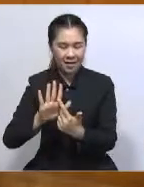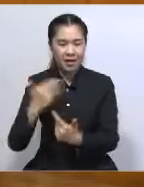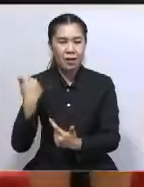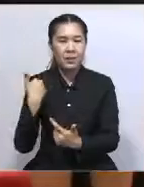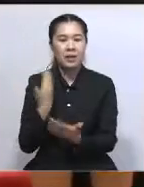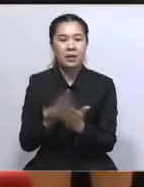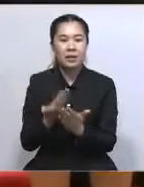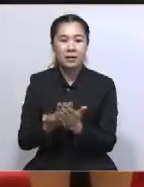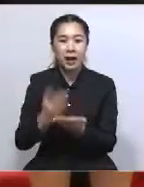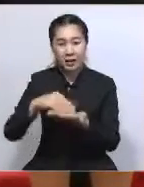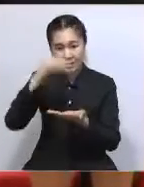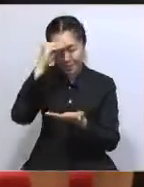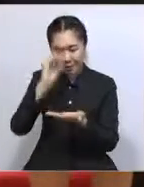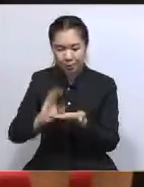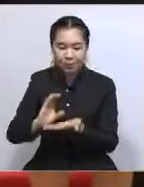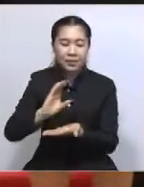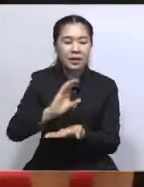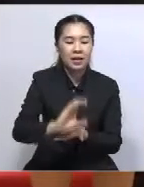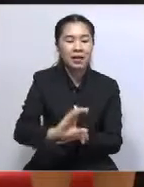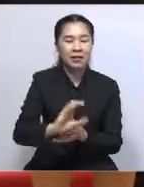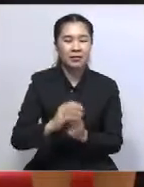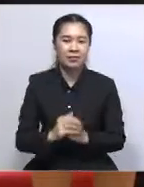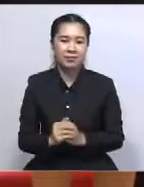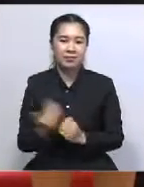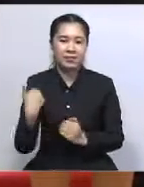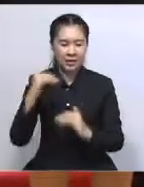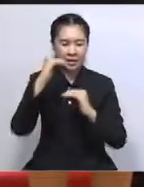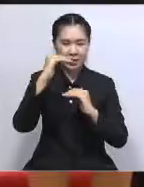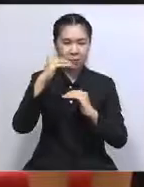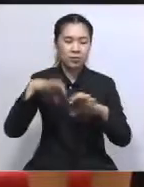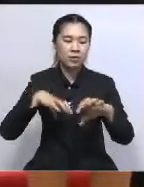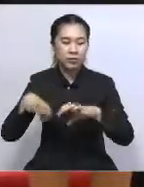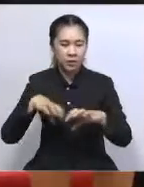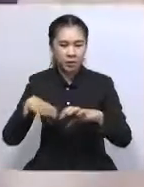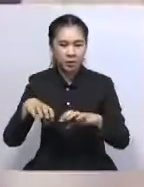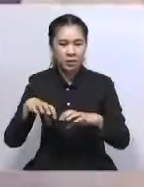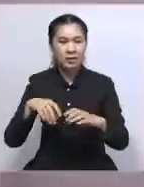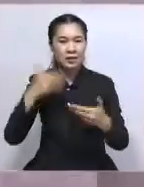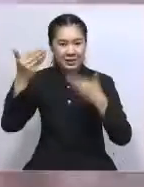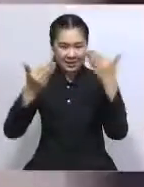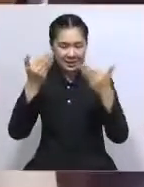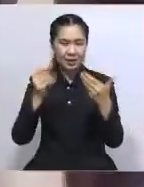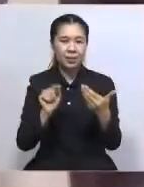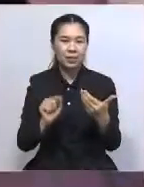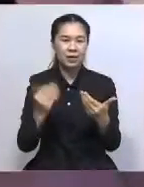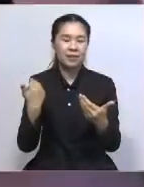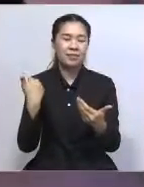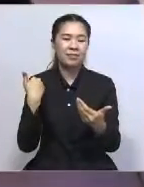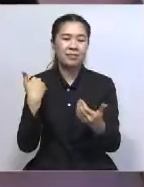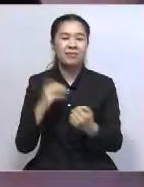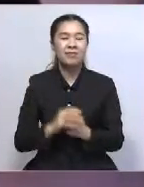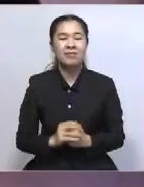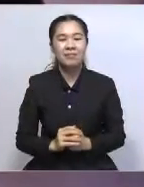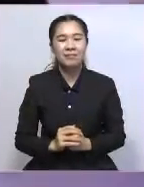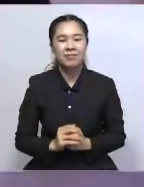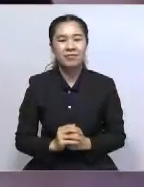ของคนพิการจำนวน60ทุนพร้อมกันนี้ได้กำหนดการจัดงานน้อมรำลึกสมเด็จเจ้าฟ้ากัลยาณิวัฒนาแก้วกัลยา